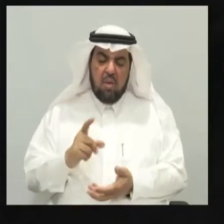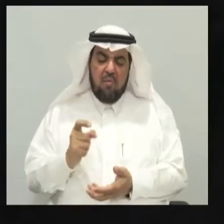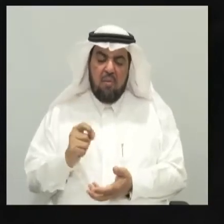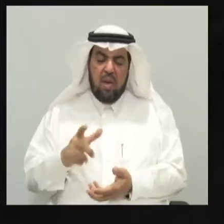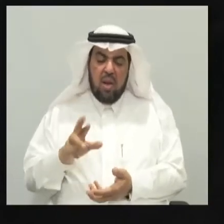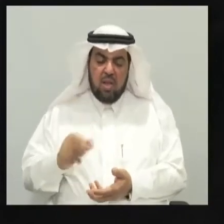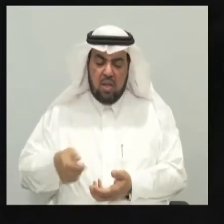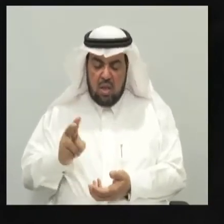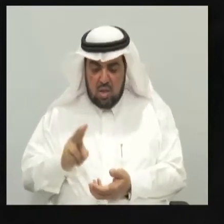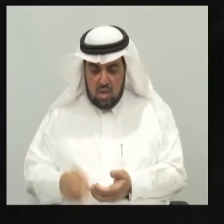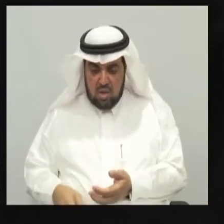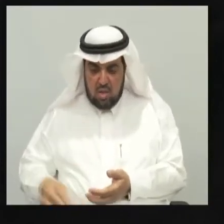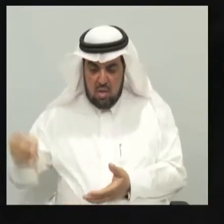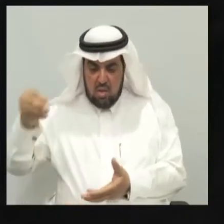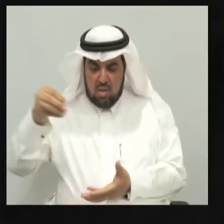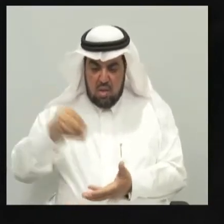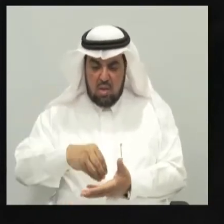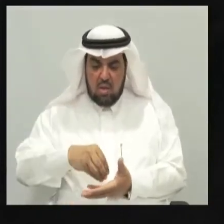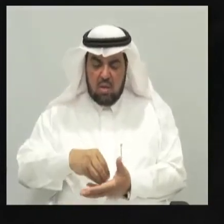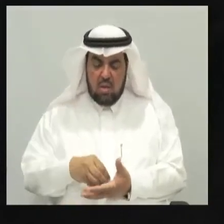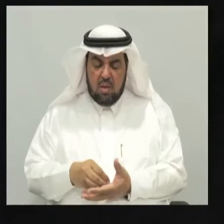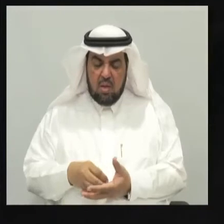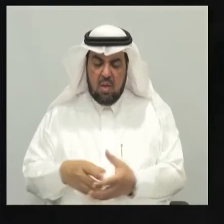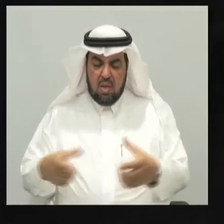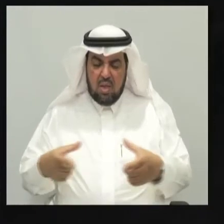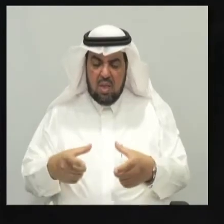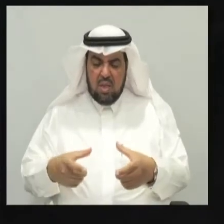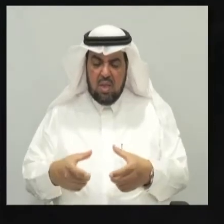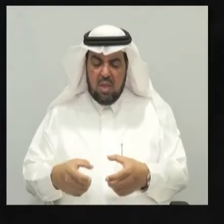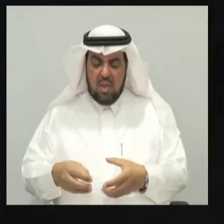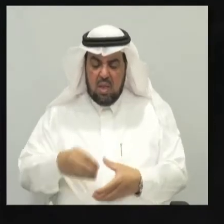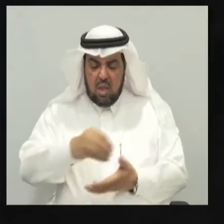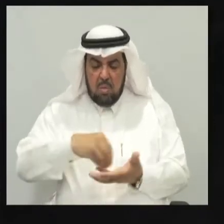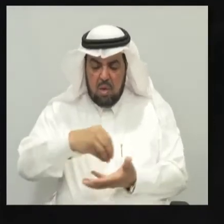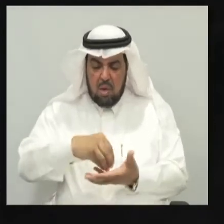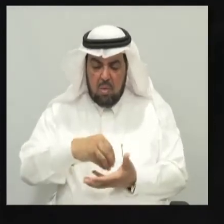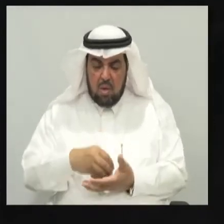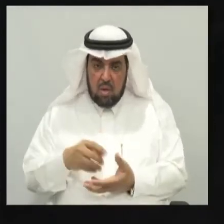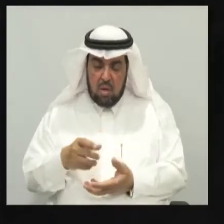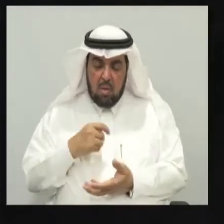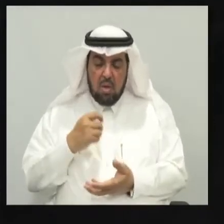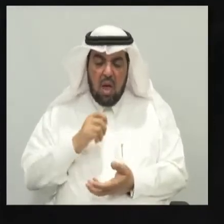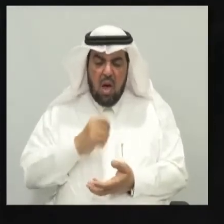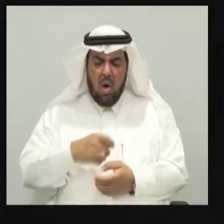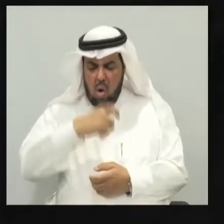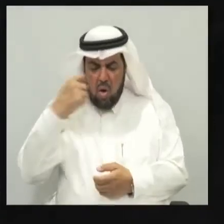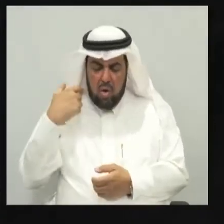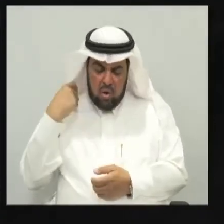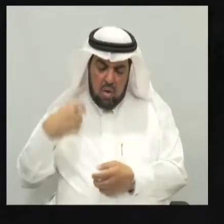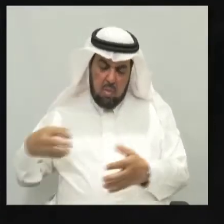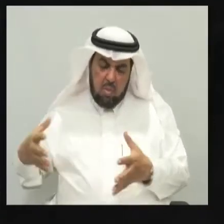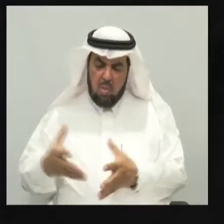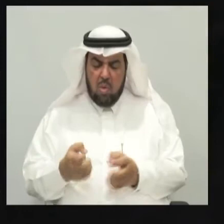لماذا؟ لأنه بمجرد حتى الأواني طنجرات الطبخ لما تلمسها هي ساخنة، إذن هي موصل